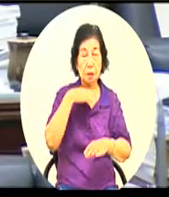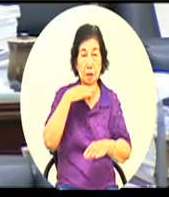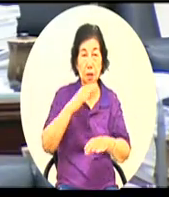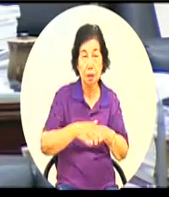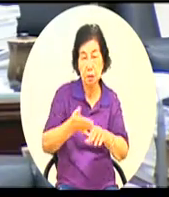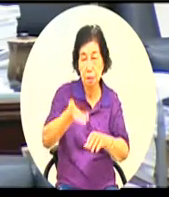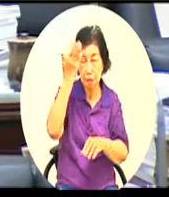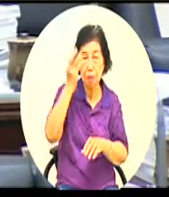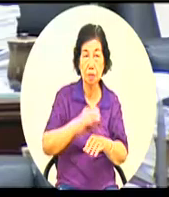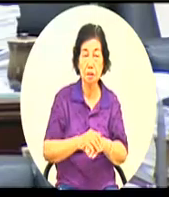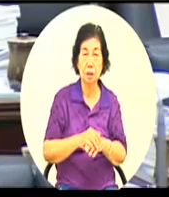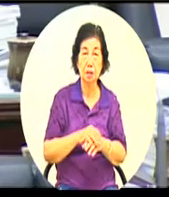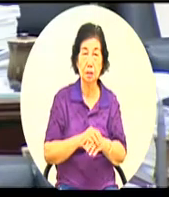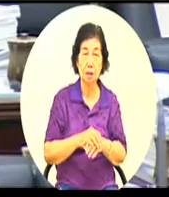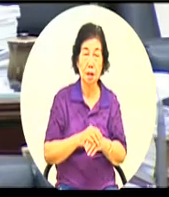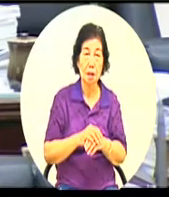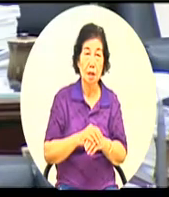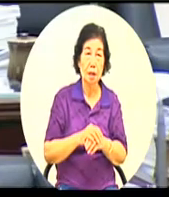包括